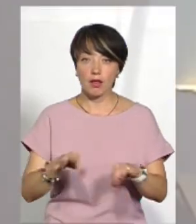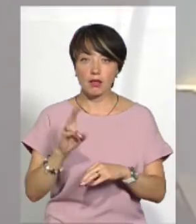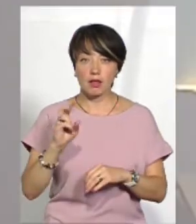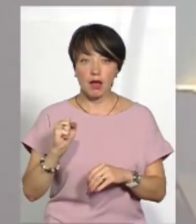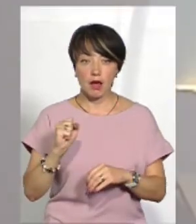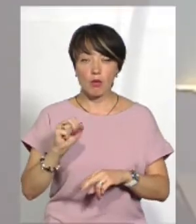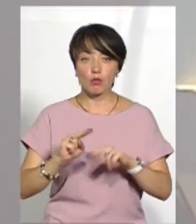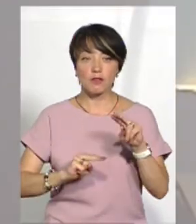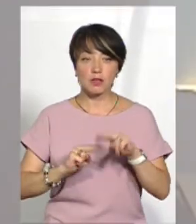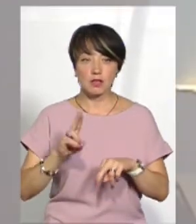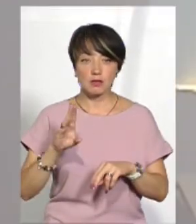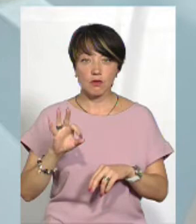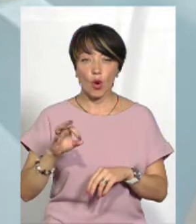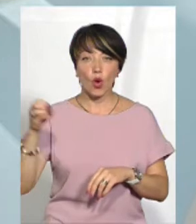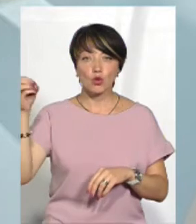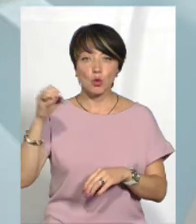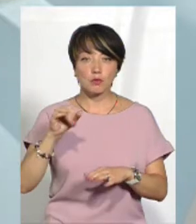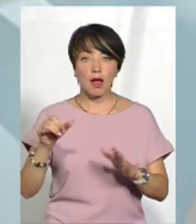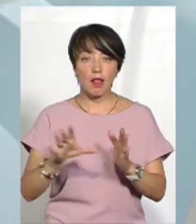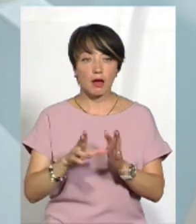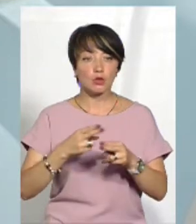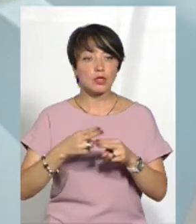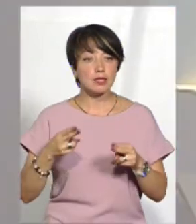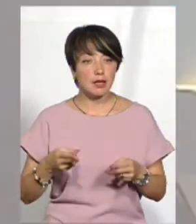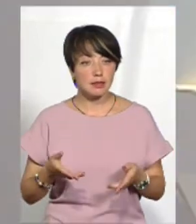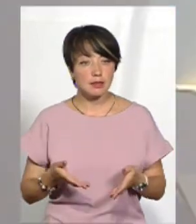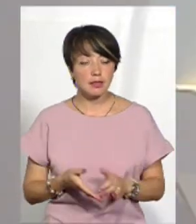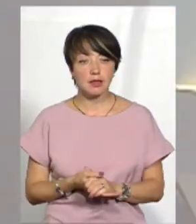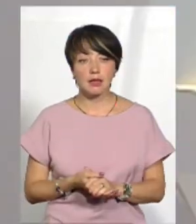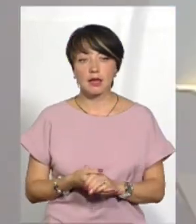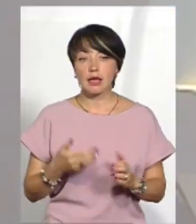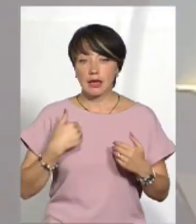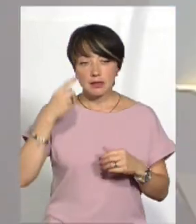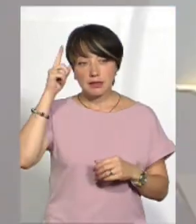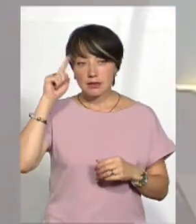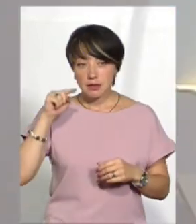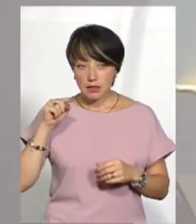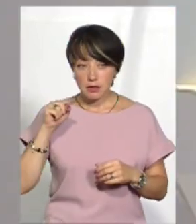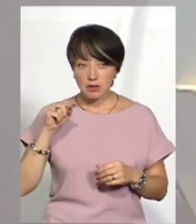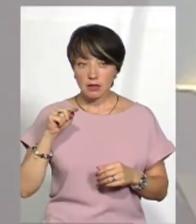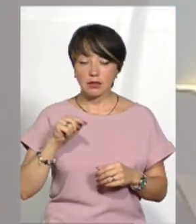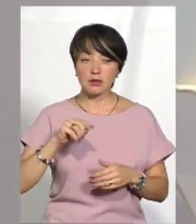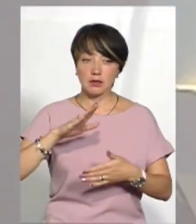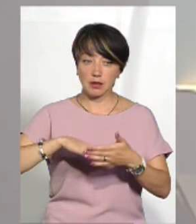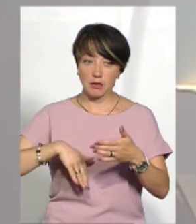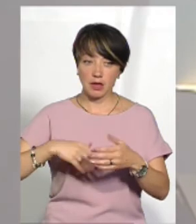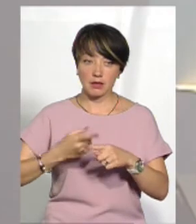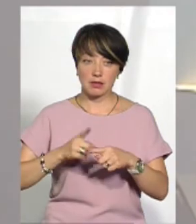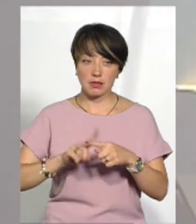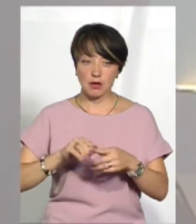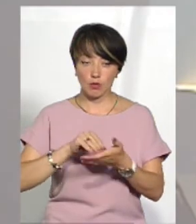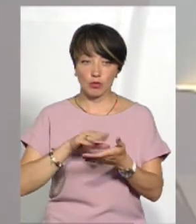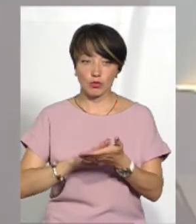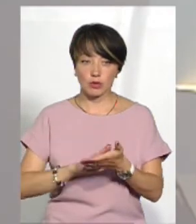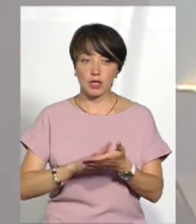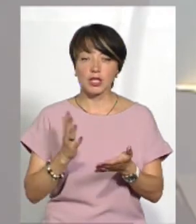на будівництво сонячної електростанції. І, наскільки мені відомо, забрали цей пункт.